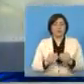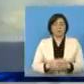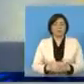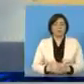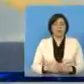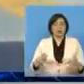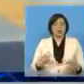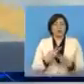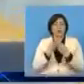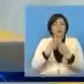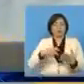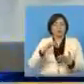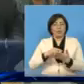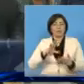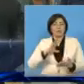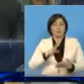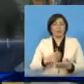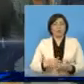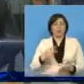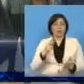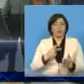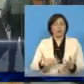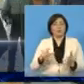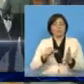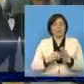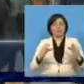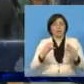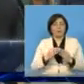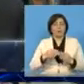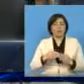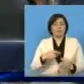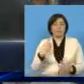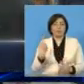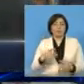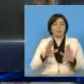Нұрсұлтан қаласында болған барлық Қазақстанның 36 команданың ішінен финалға шығып бірінші орын алдық.